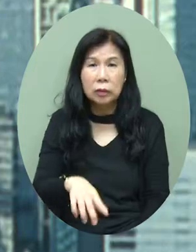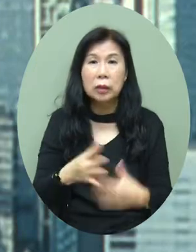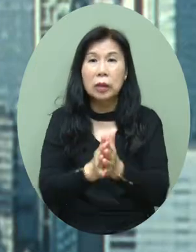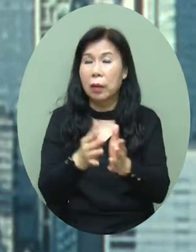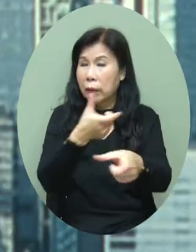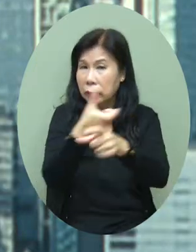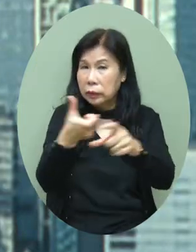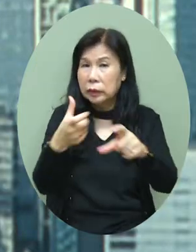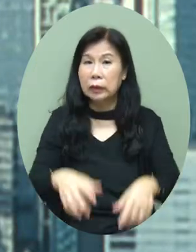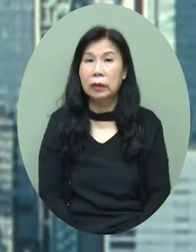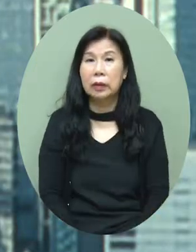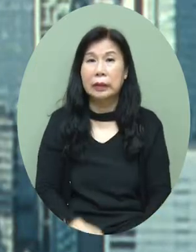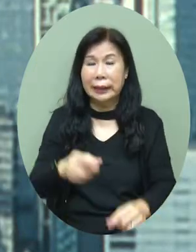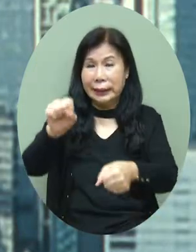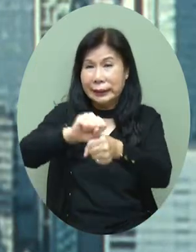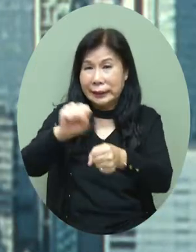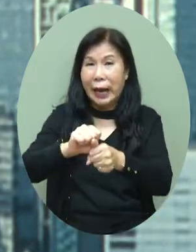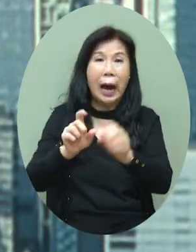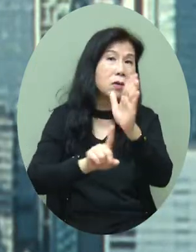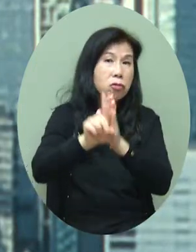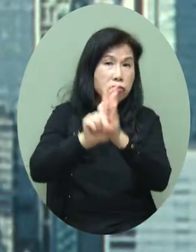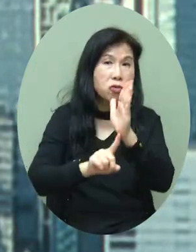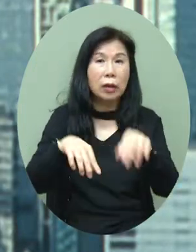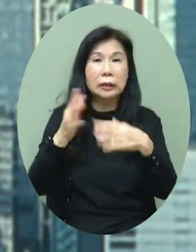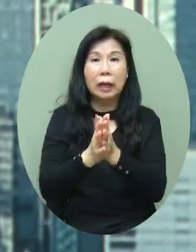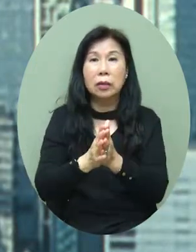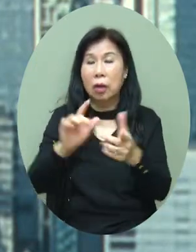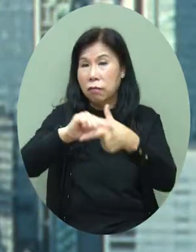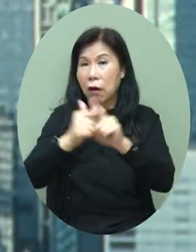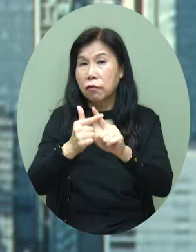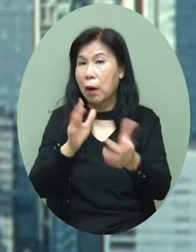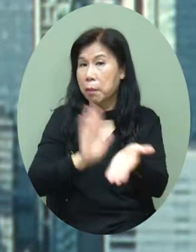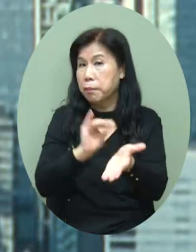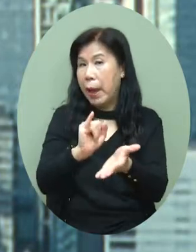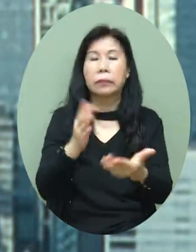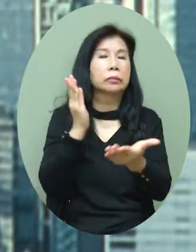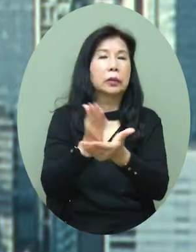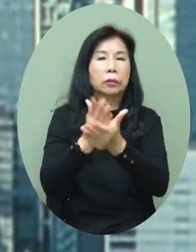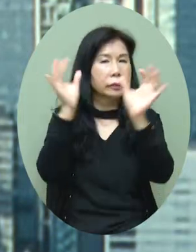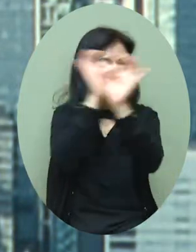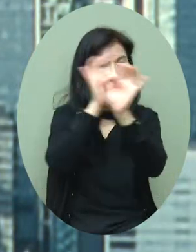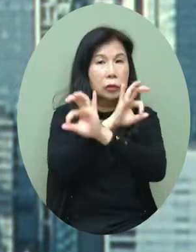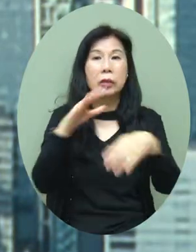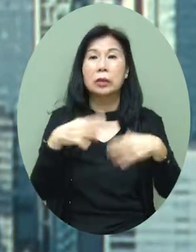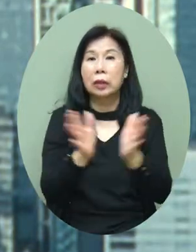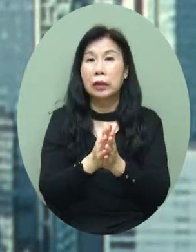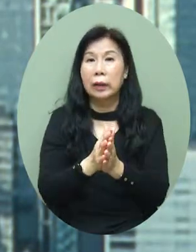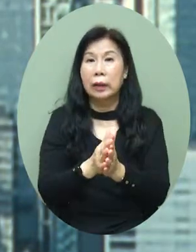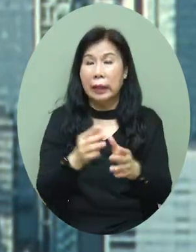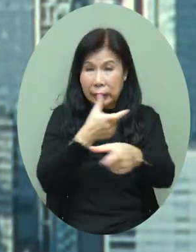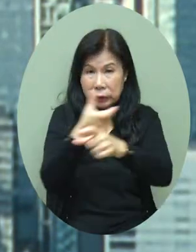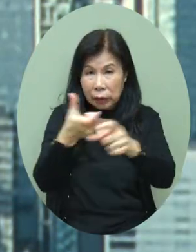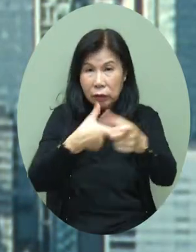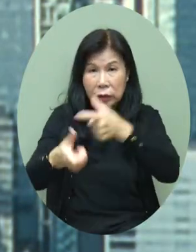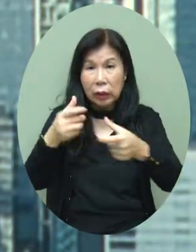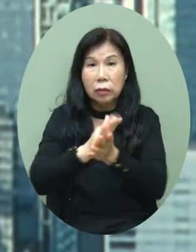酬調整嘅機制本身有問題。成個薪酬調整嘅機制咧，裡面咧薪酬趨勢調查出嚟嘅